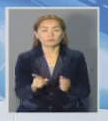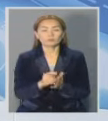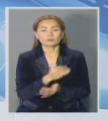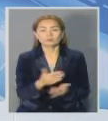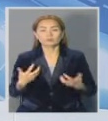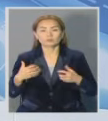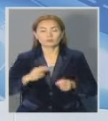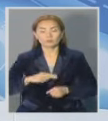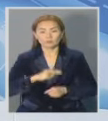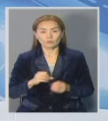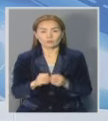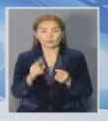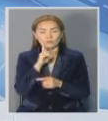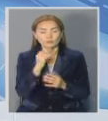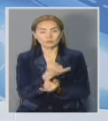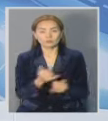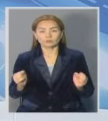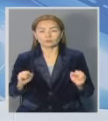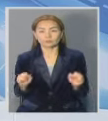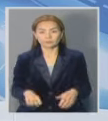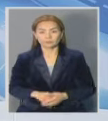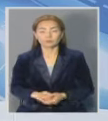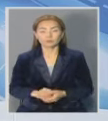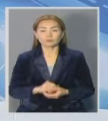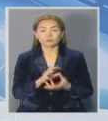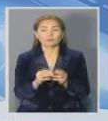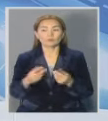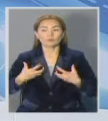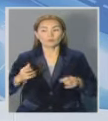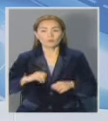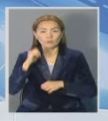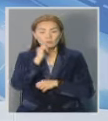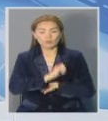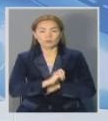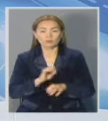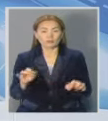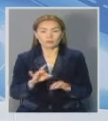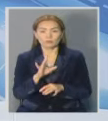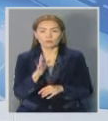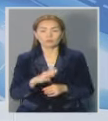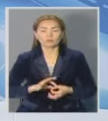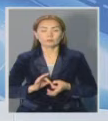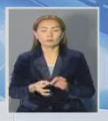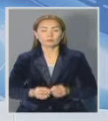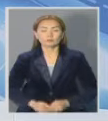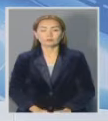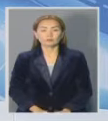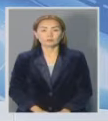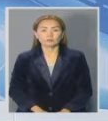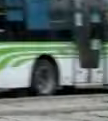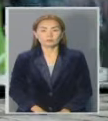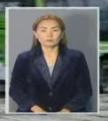зейнеткерлердің қажырлы еңбегі жастарға үлгі, кейінгілерге өнеге. Осындай еңбек ардагерлерімен әріптесім Нұрлыбек Бағыт тілдесіп қайтқан болатын.